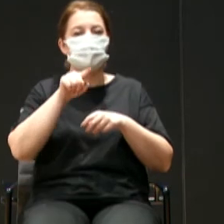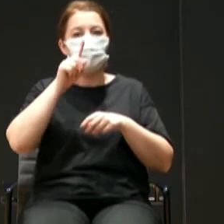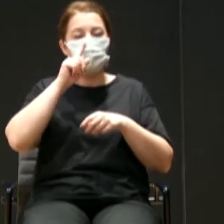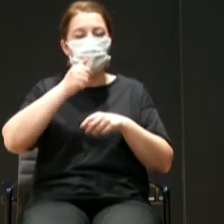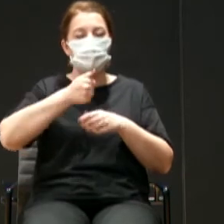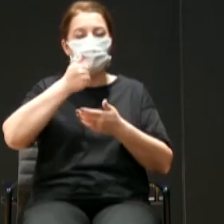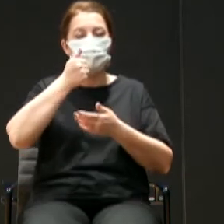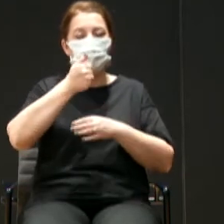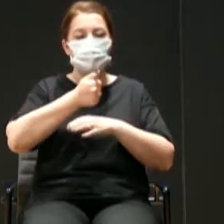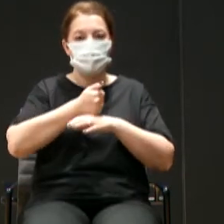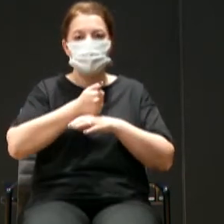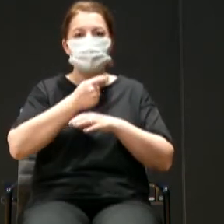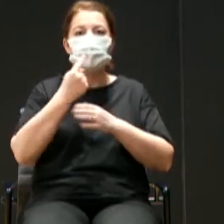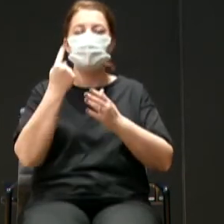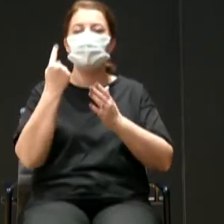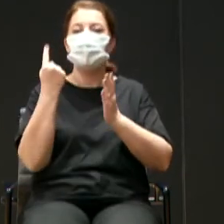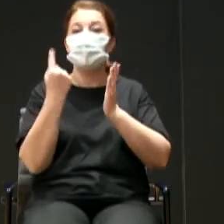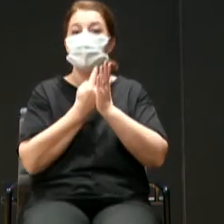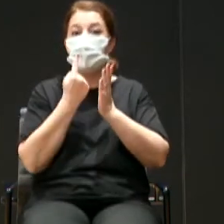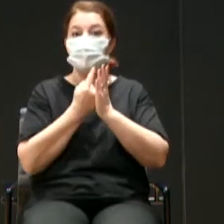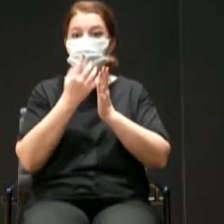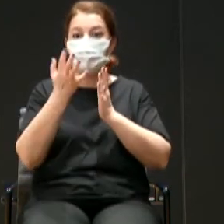müdürlüklerinizden dilekçeyle aldım yalnız.